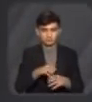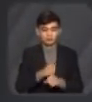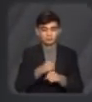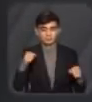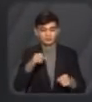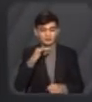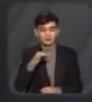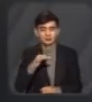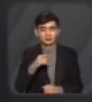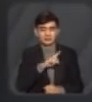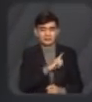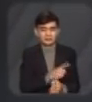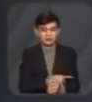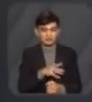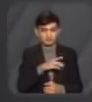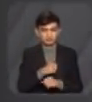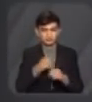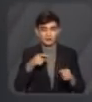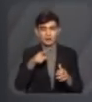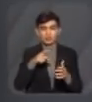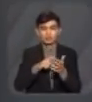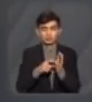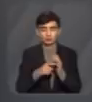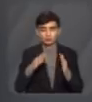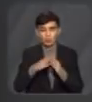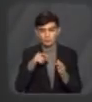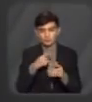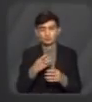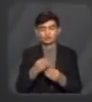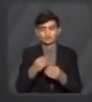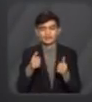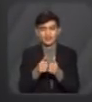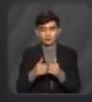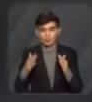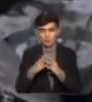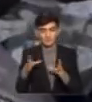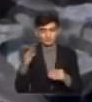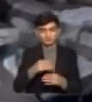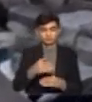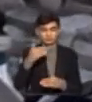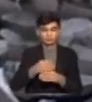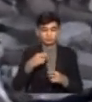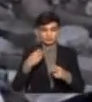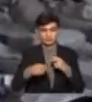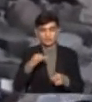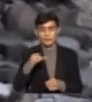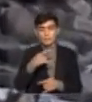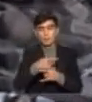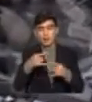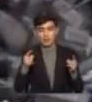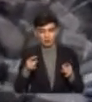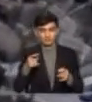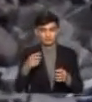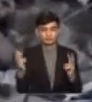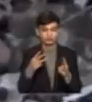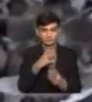Жарылыстың қатты болғаны сонша, апат болған пәтерден өзге де бірнеше тұрғын үйдің қабырғасы бүлінген. Бірінің балконы өртеніп, тағы бір пәтерде